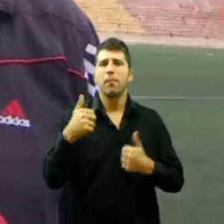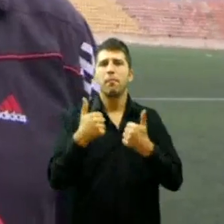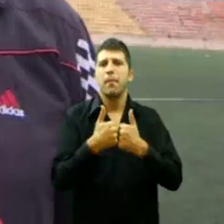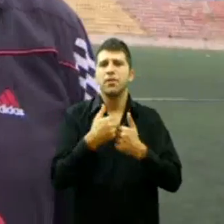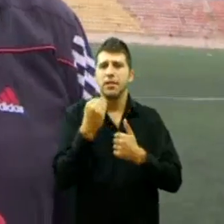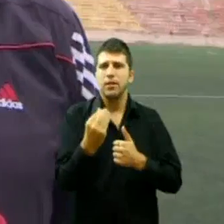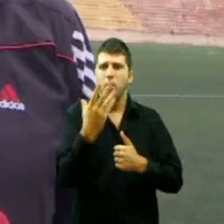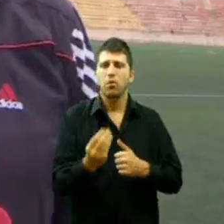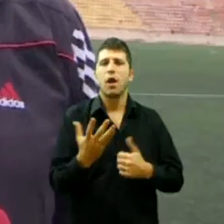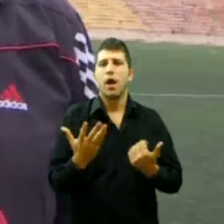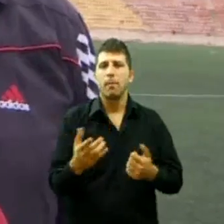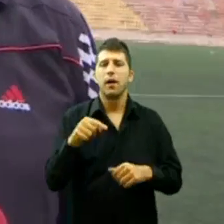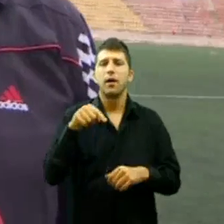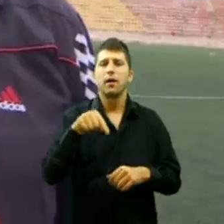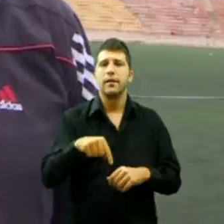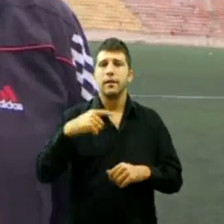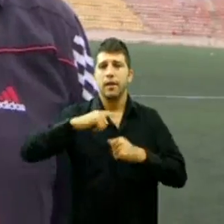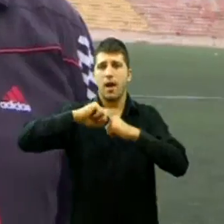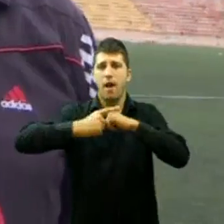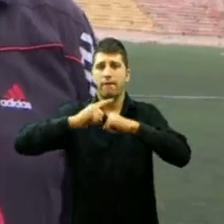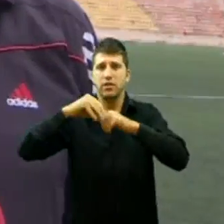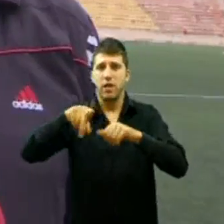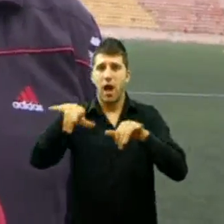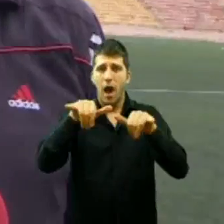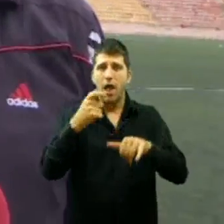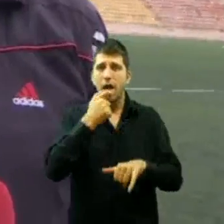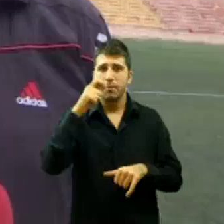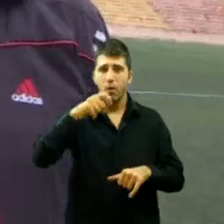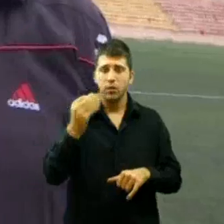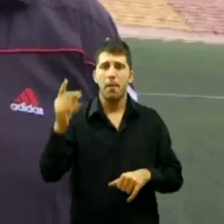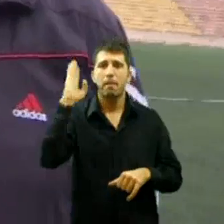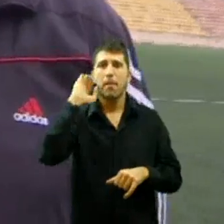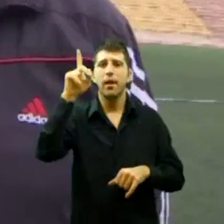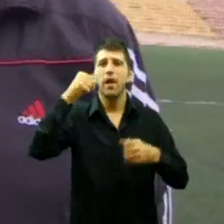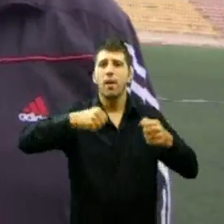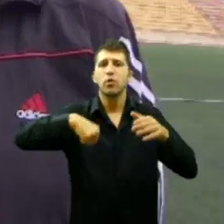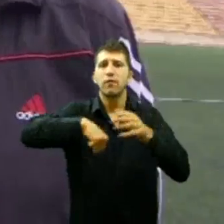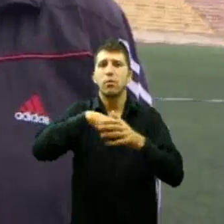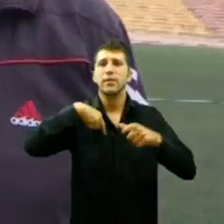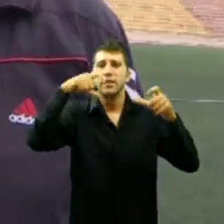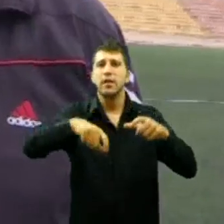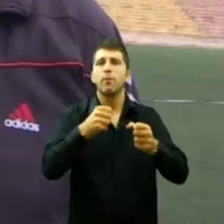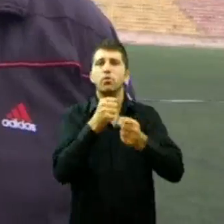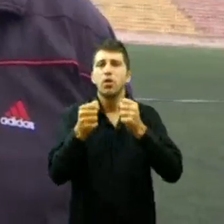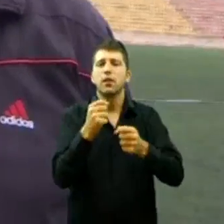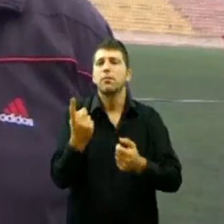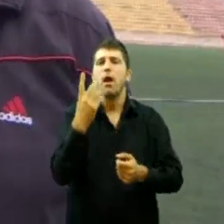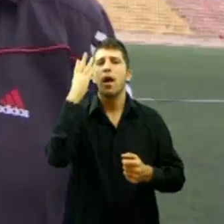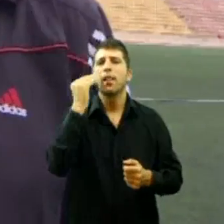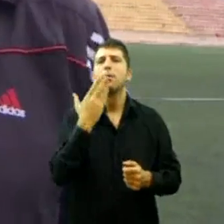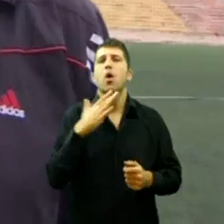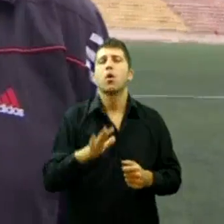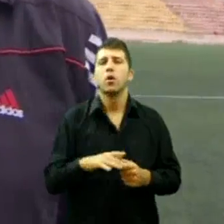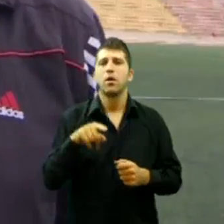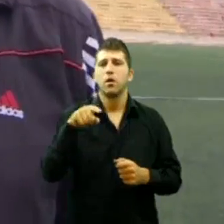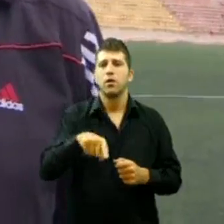Ama İleri iki haftalarda aynı böyle hakem yapılacaksa Malatya Ampute Futbol'un çıkıp sahada mücadele etmesinin bir anlamı yok. O zaman